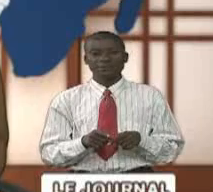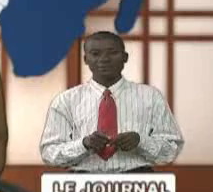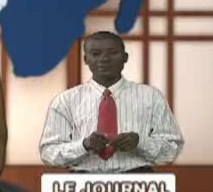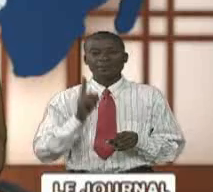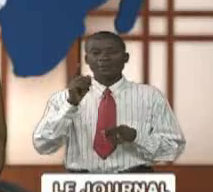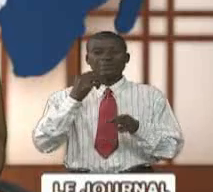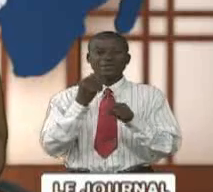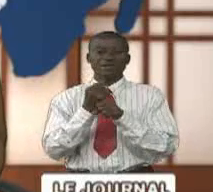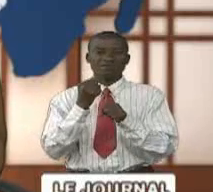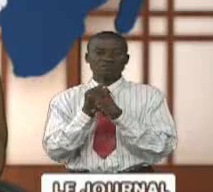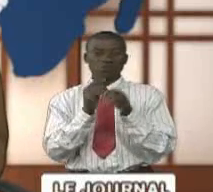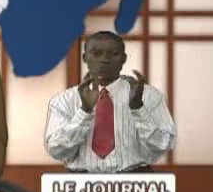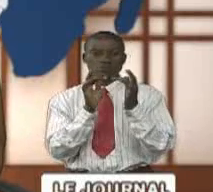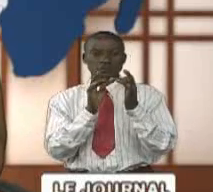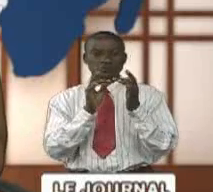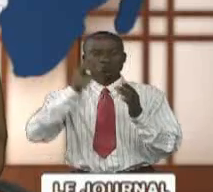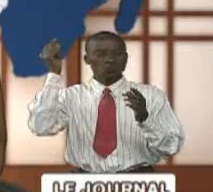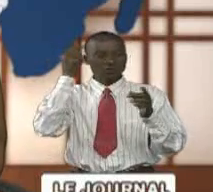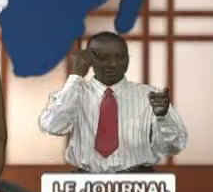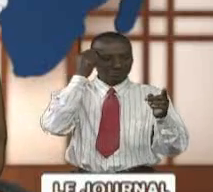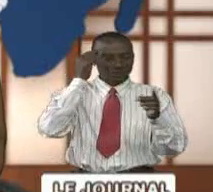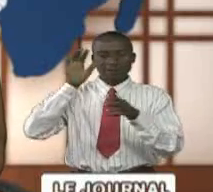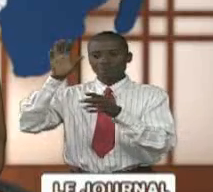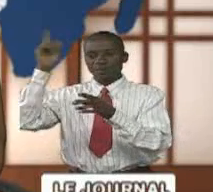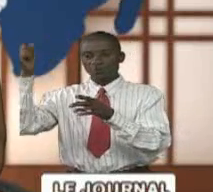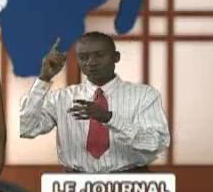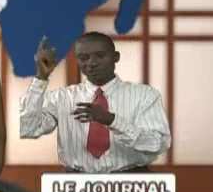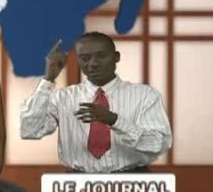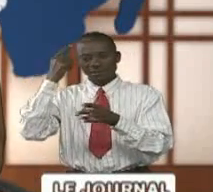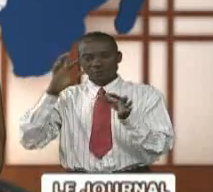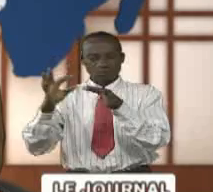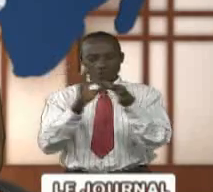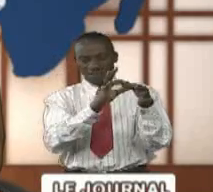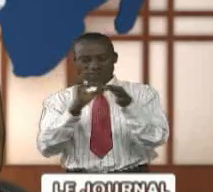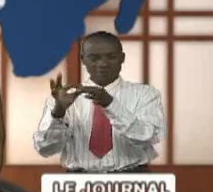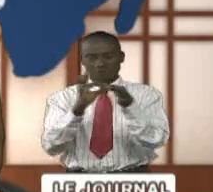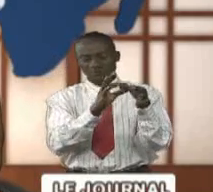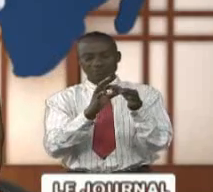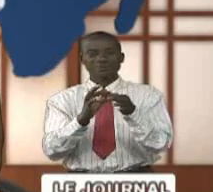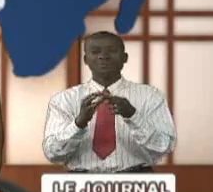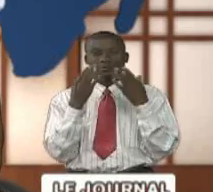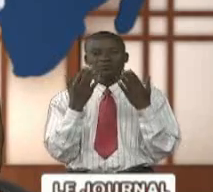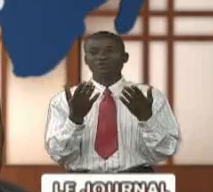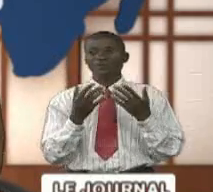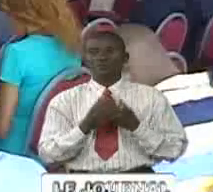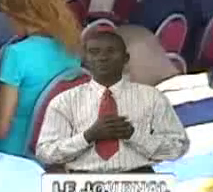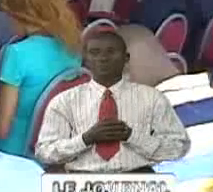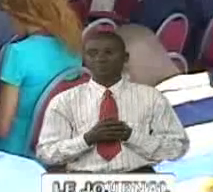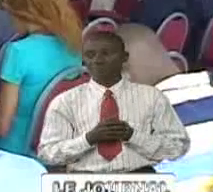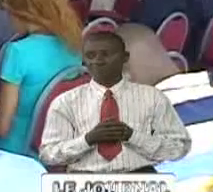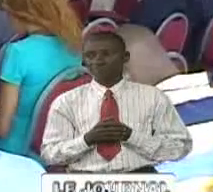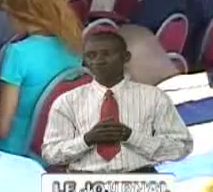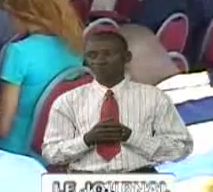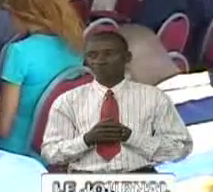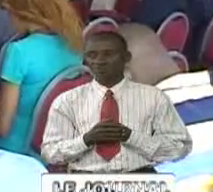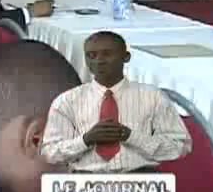des consultations gouvernement-Banque mondiale sur le renforcement du partenariat. Ricky Nzuziloya, Christian Otchudi.